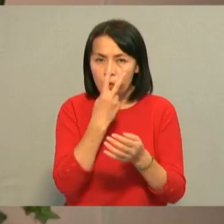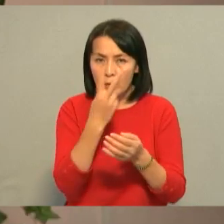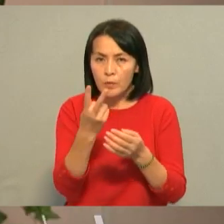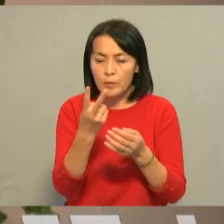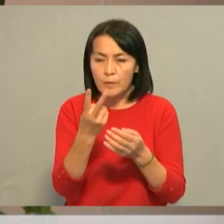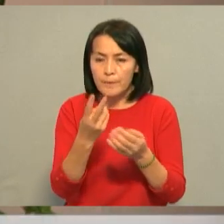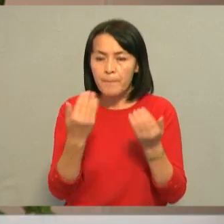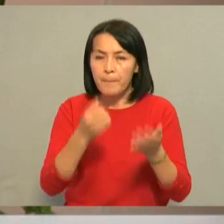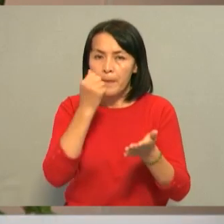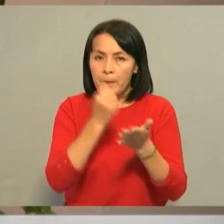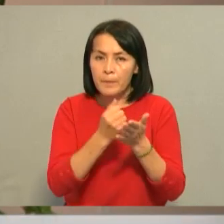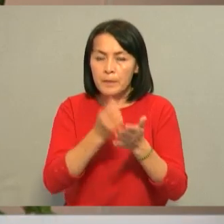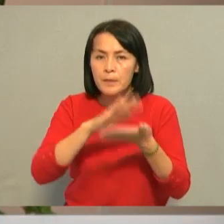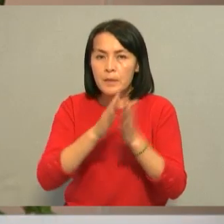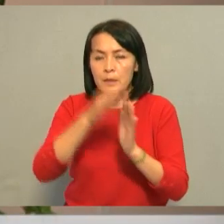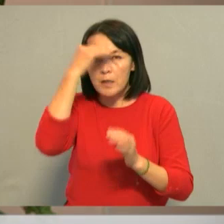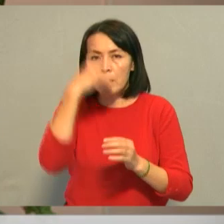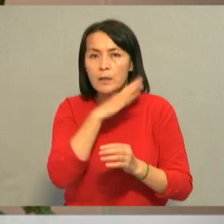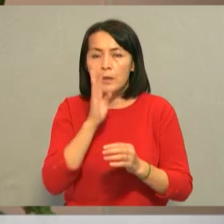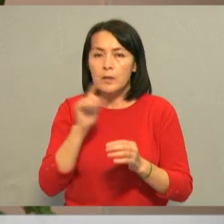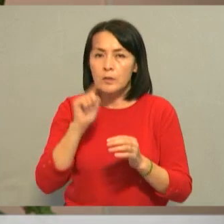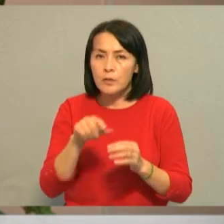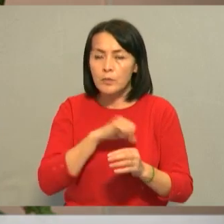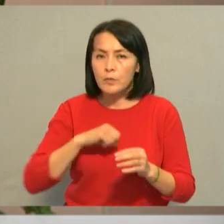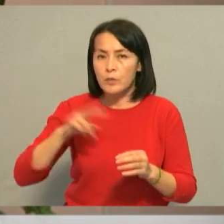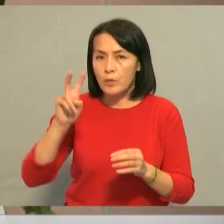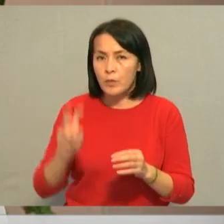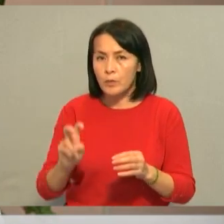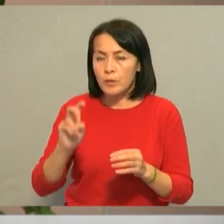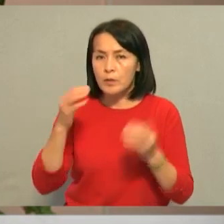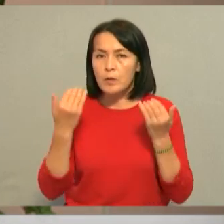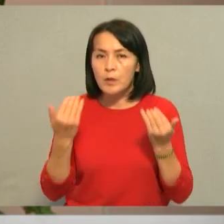предъявляет подписанное Согласие родителей всё тебя